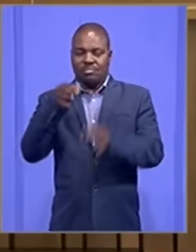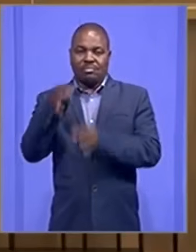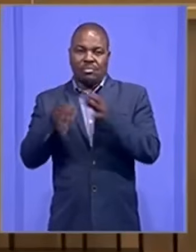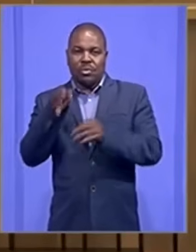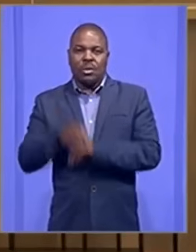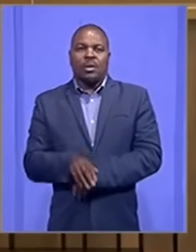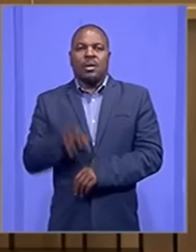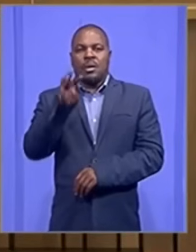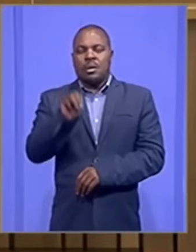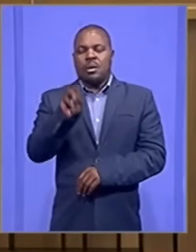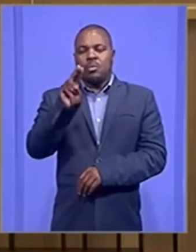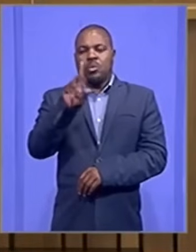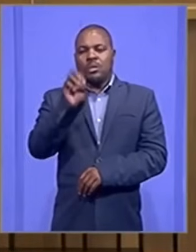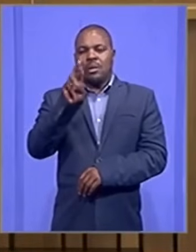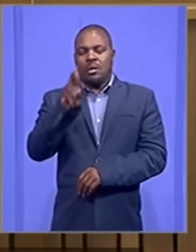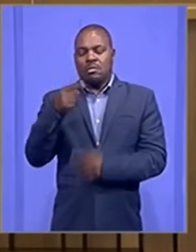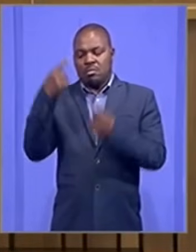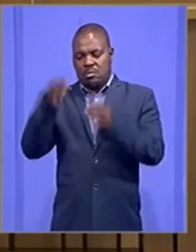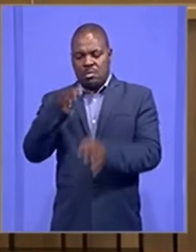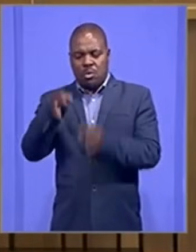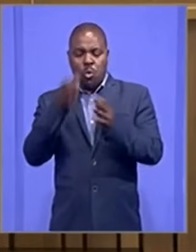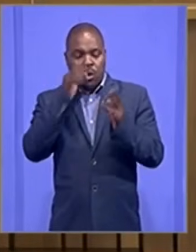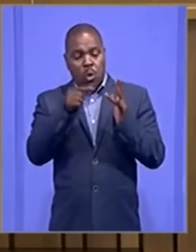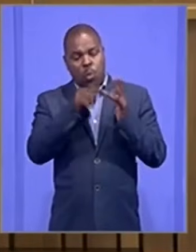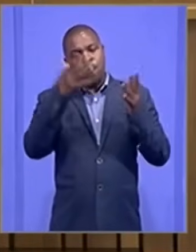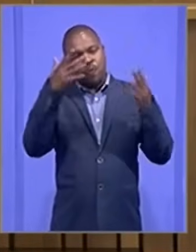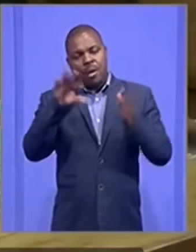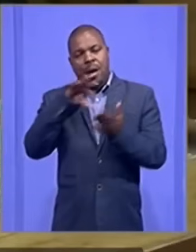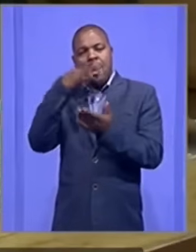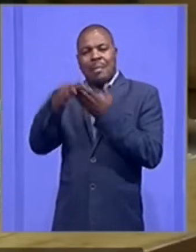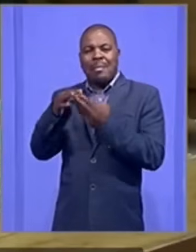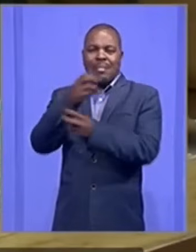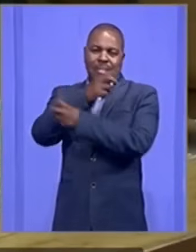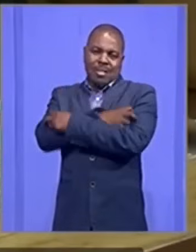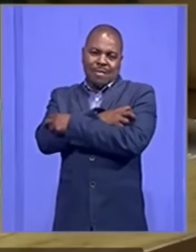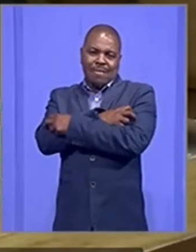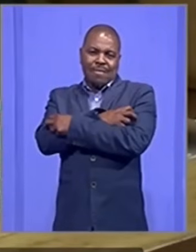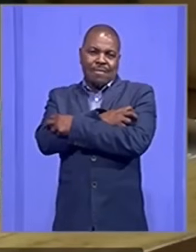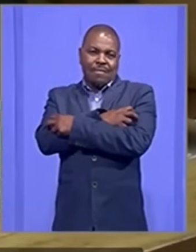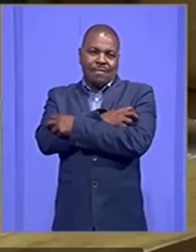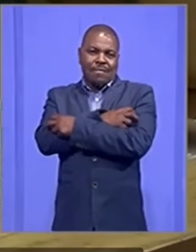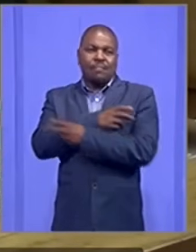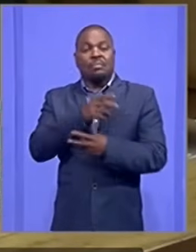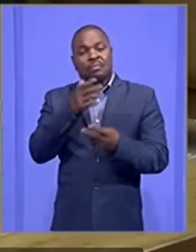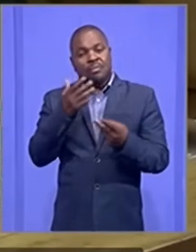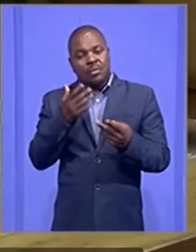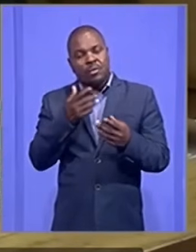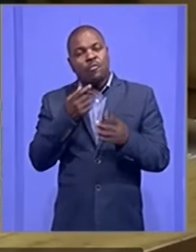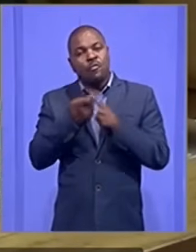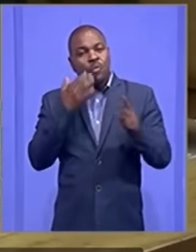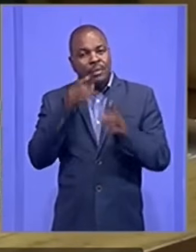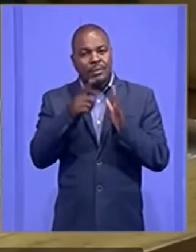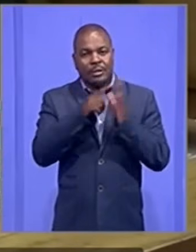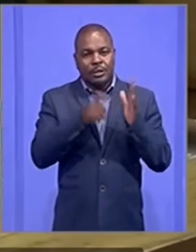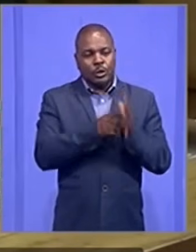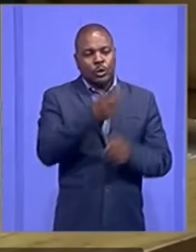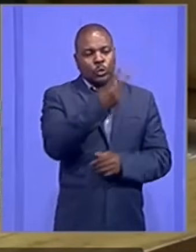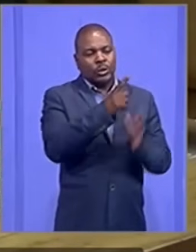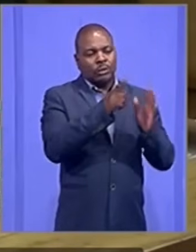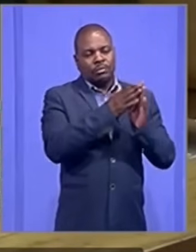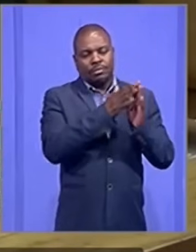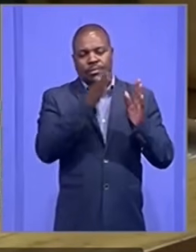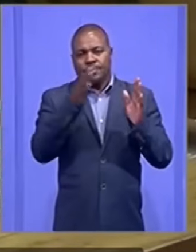Melder o boditše kgorotsheko gore Ntanzi o dirile kgopelo ya matšatši go ikhutša go tloga ka la 20 šupa